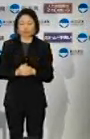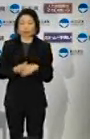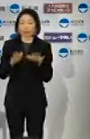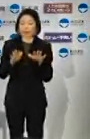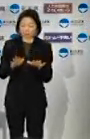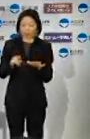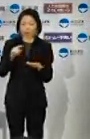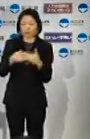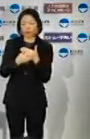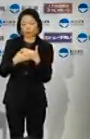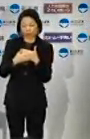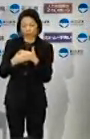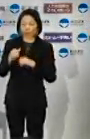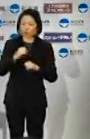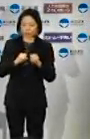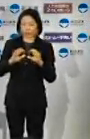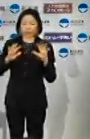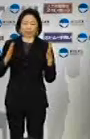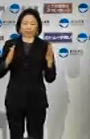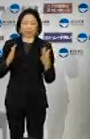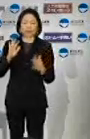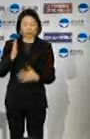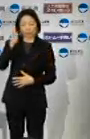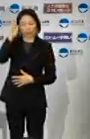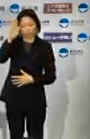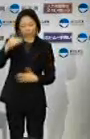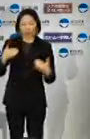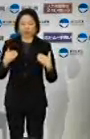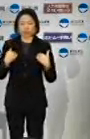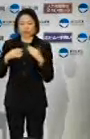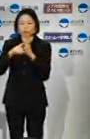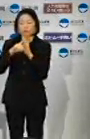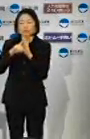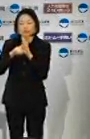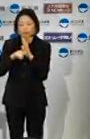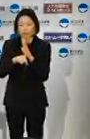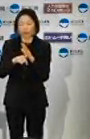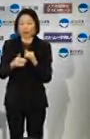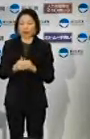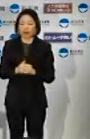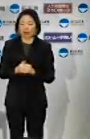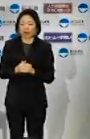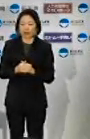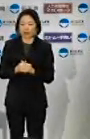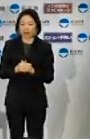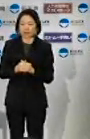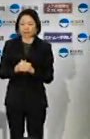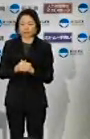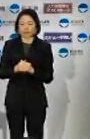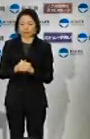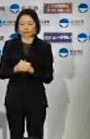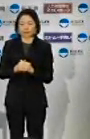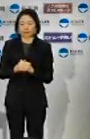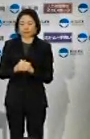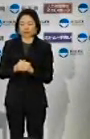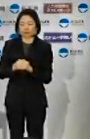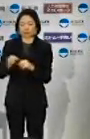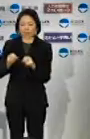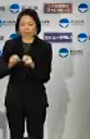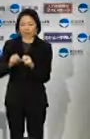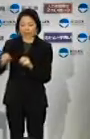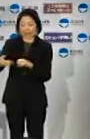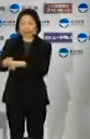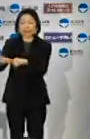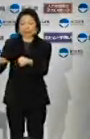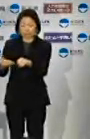は動いておりませんけれども、今後必要に応じてまあ、各その離島振興のなんか多分そうい